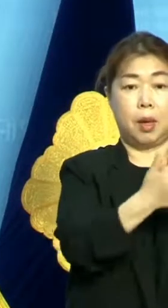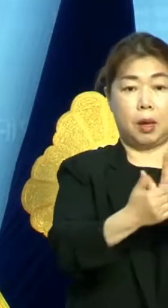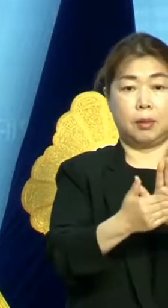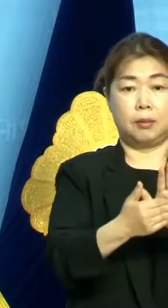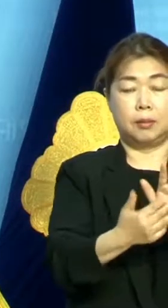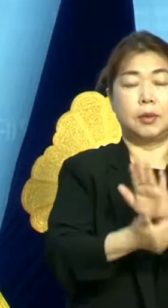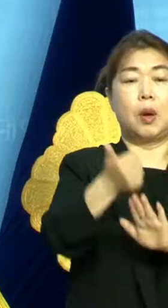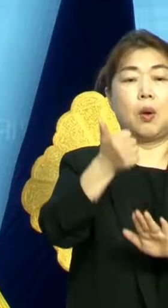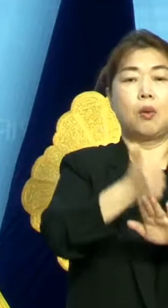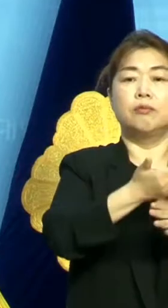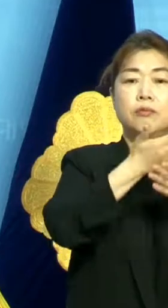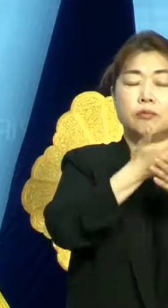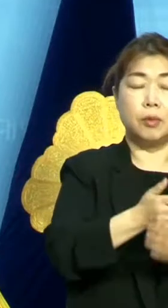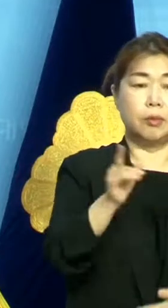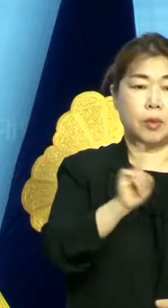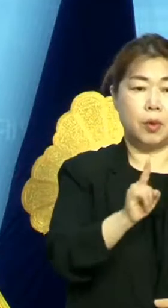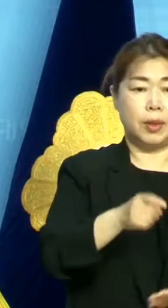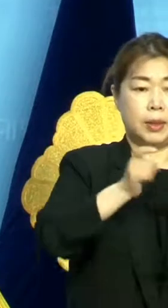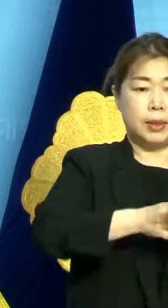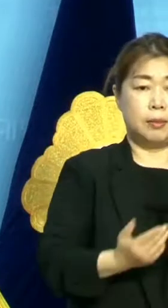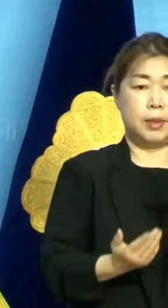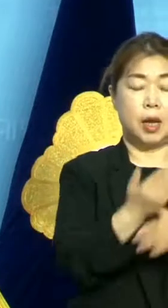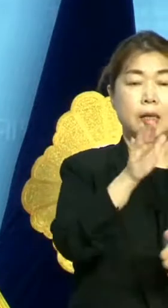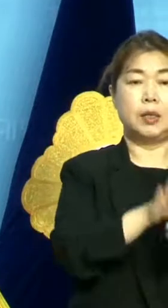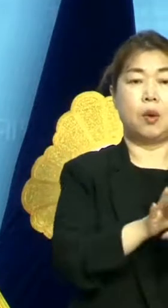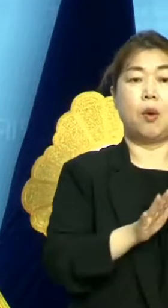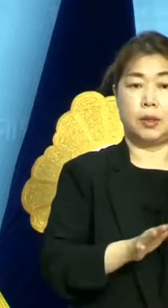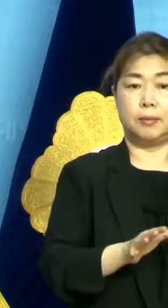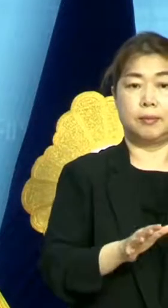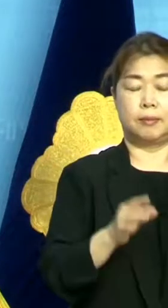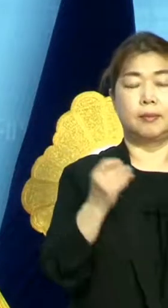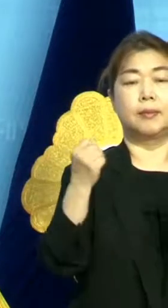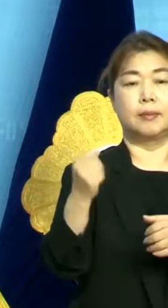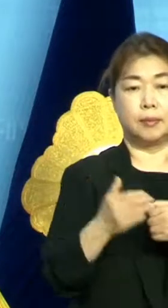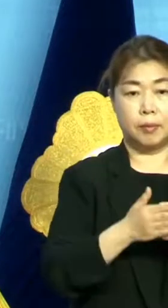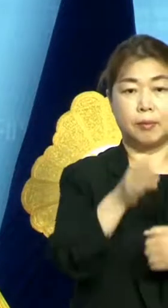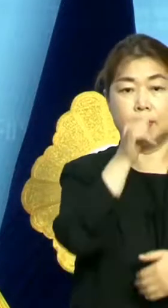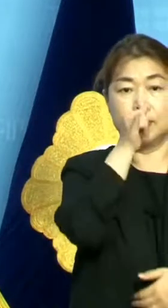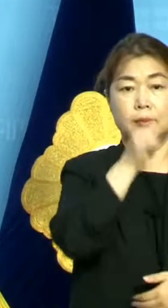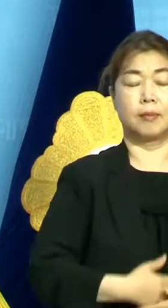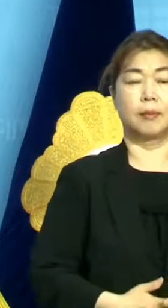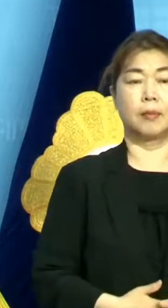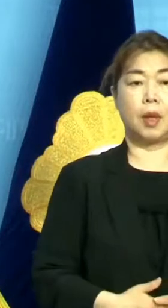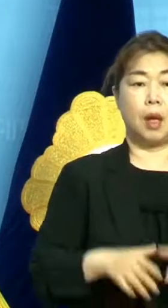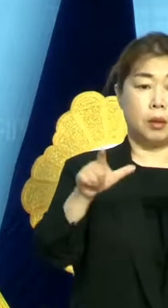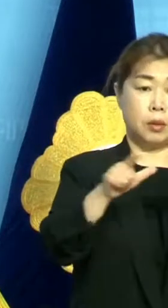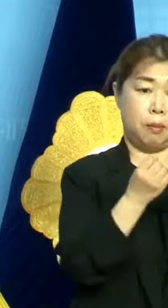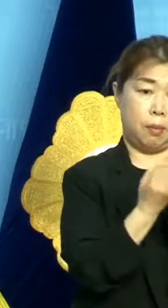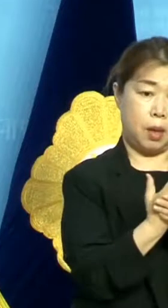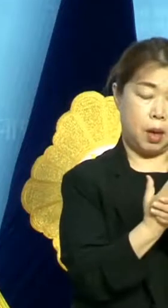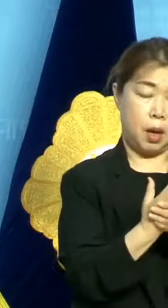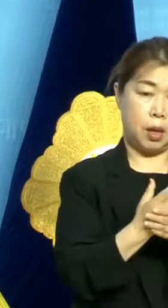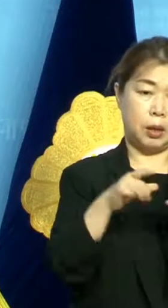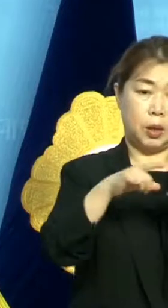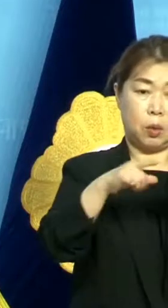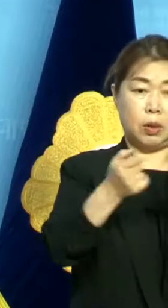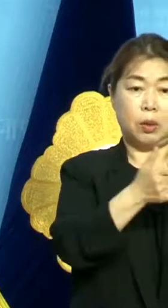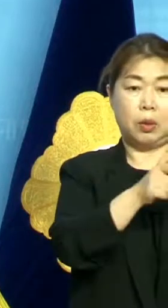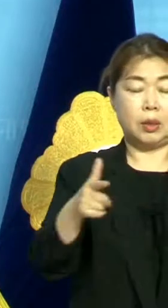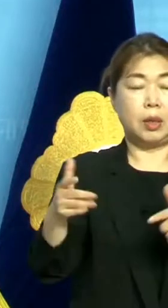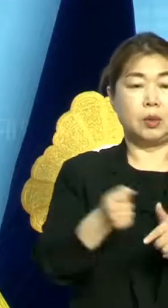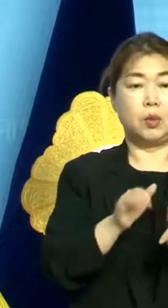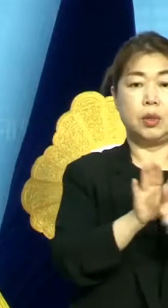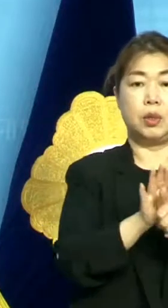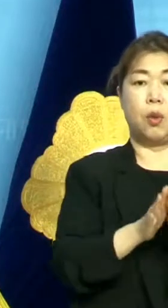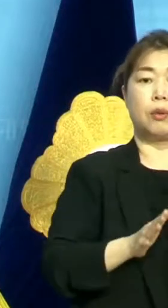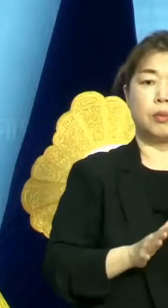핵심 에는 긴급 짠한 지원금의 역할이 매우 중요했습니다 지역화폐 형태로 지급되는 긴급 짠 지원금은